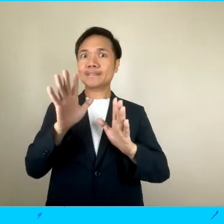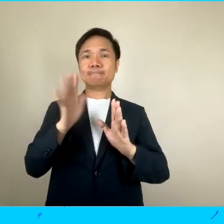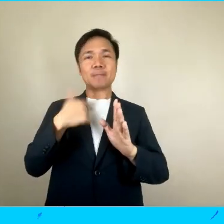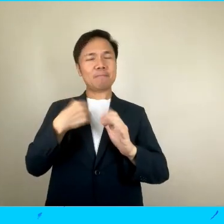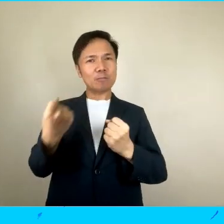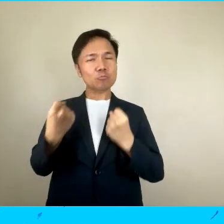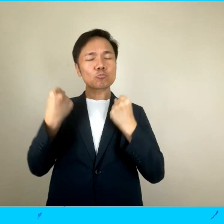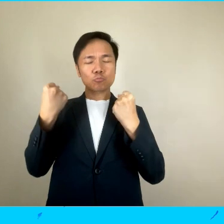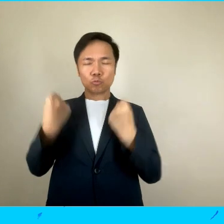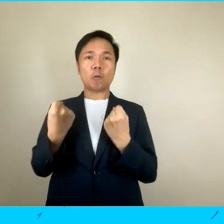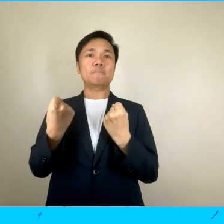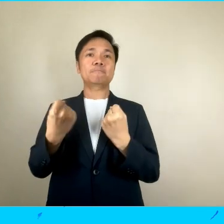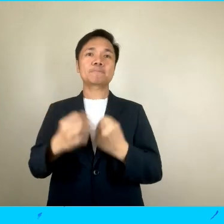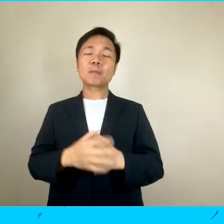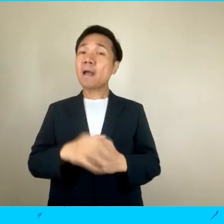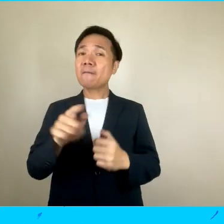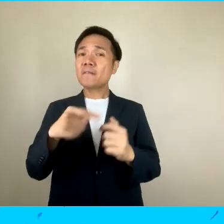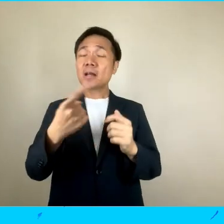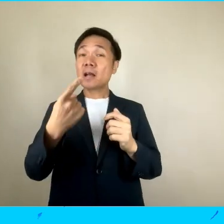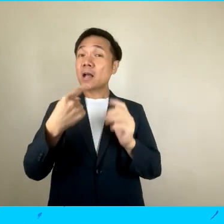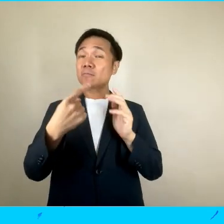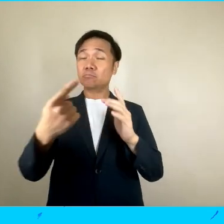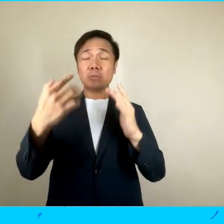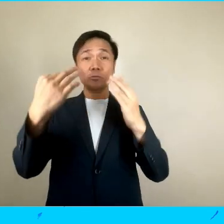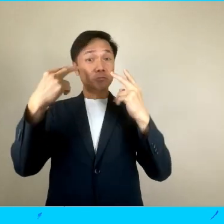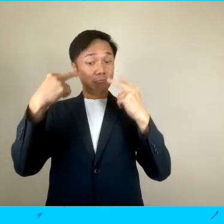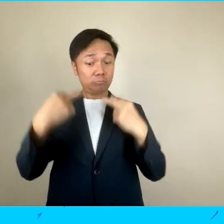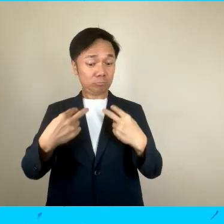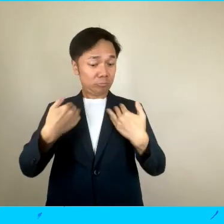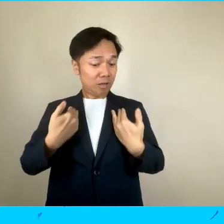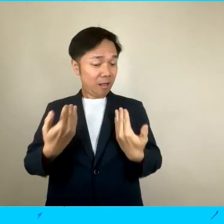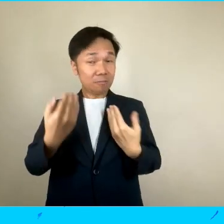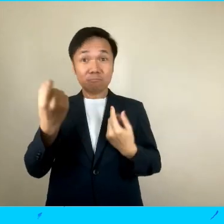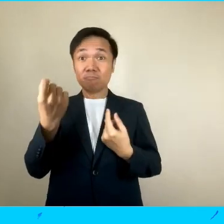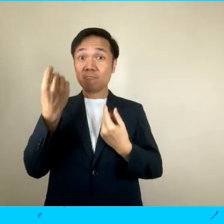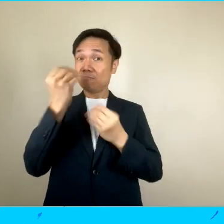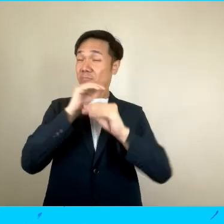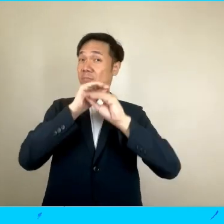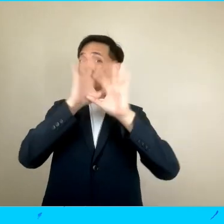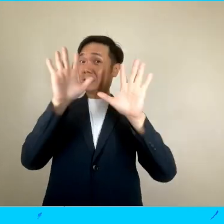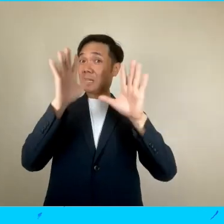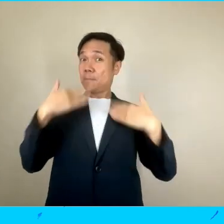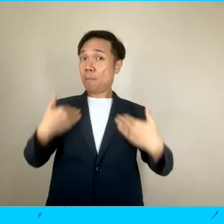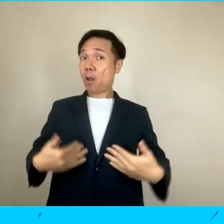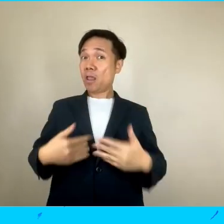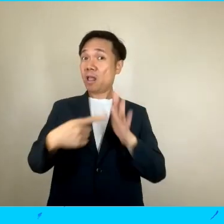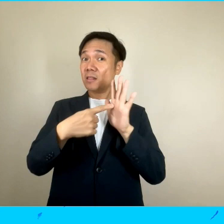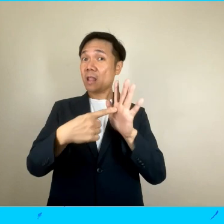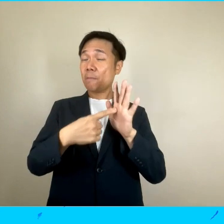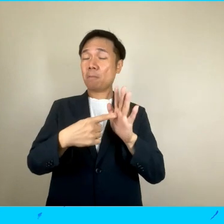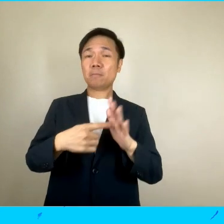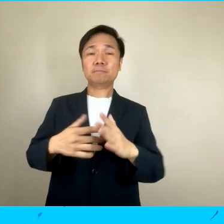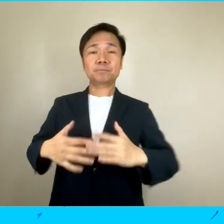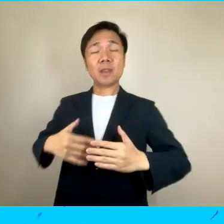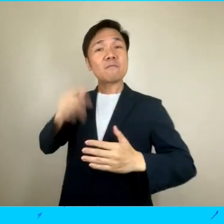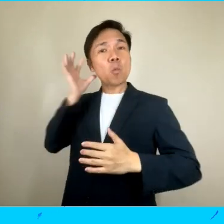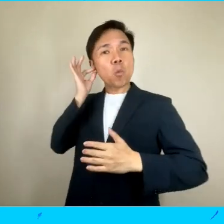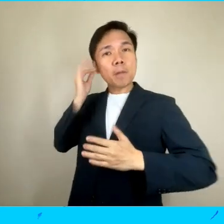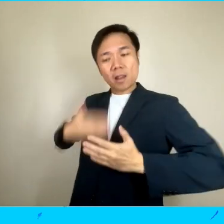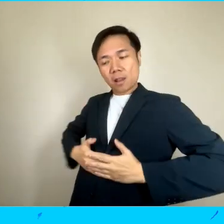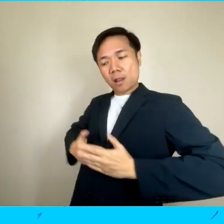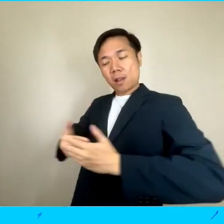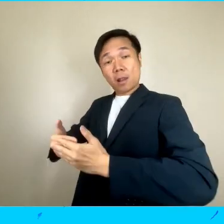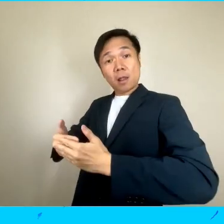résilients. La sensibilité, quand on parle en termes de résilience, c'est l'importance de